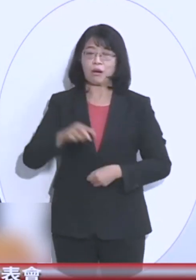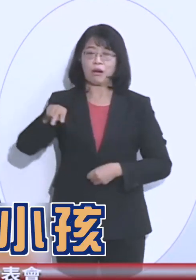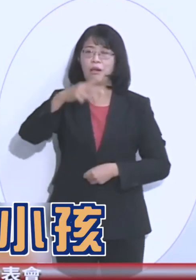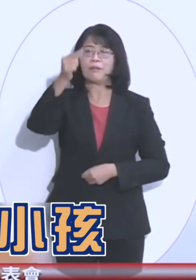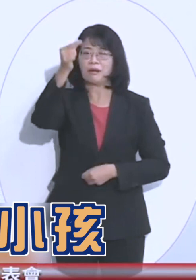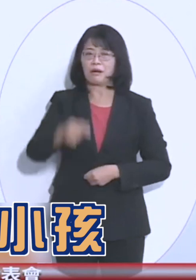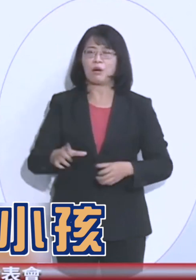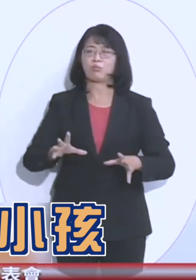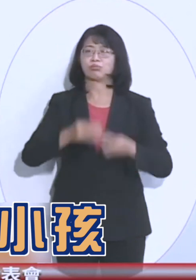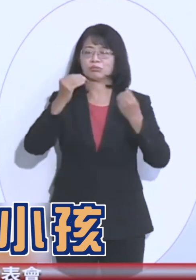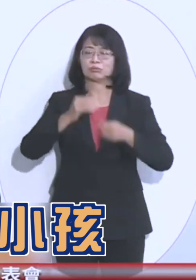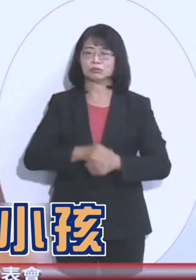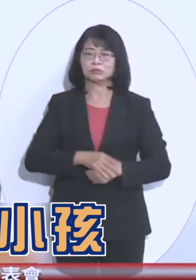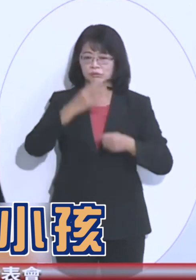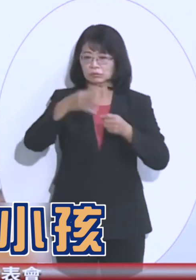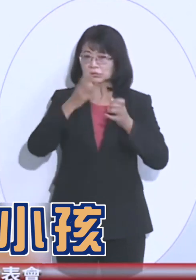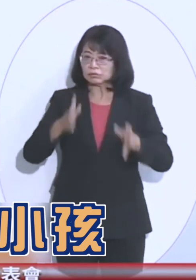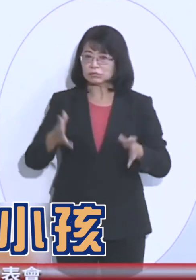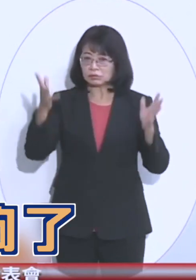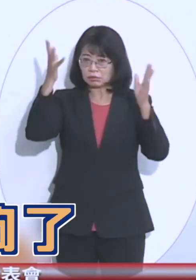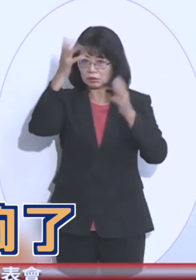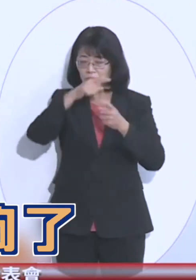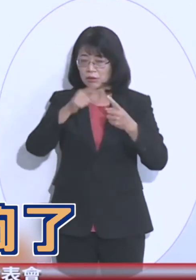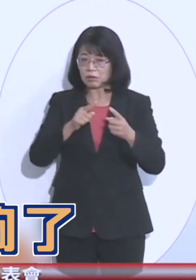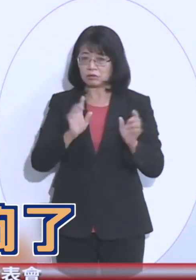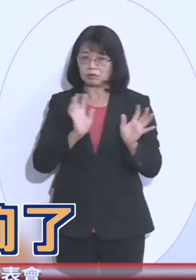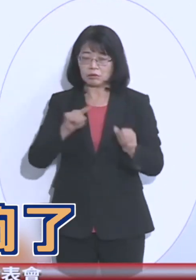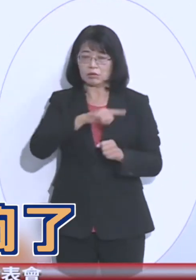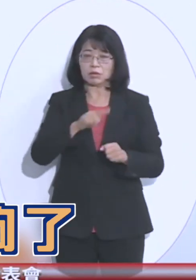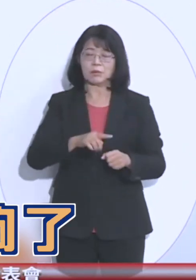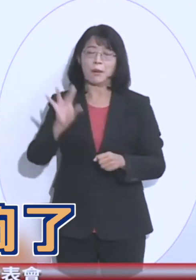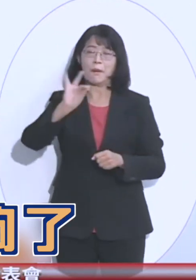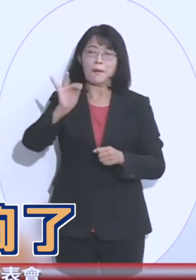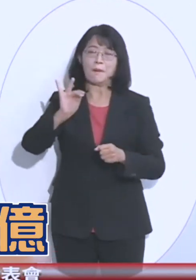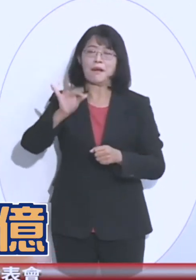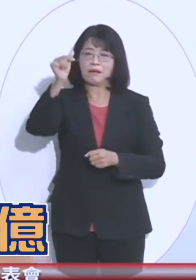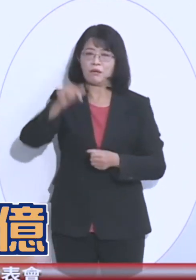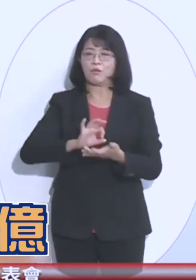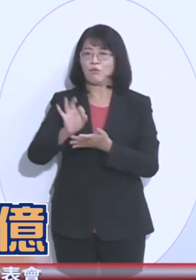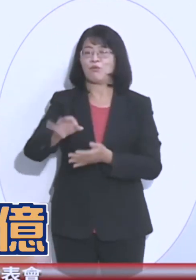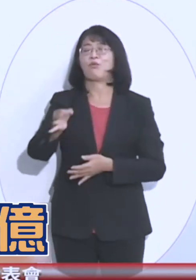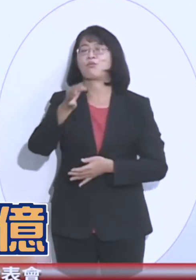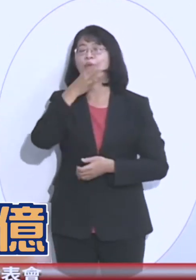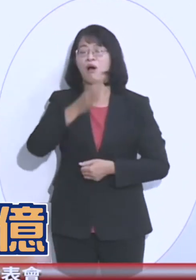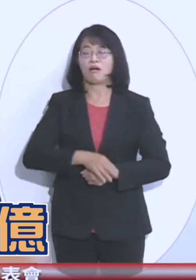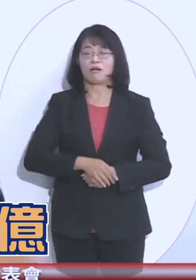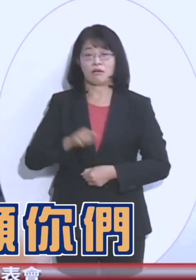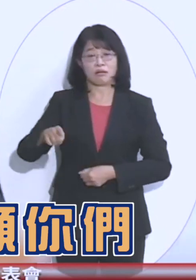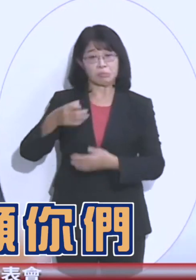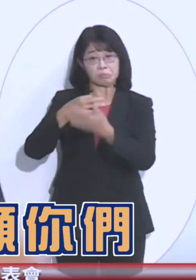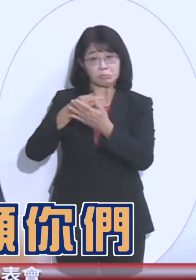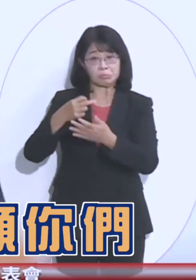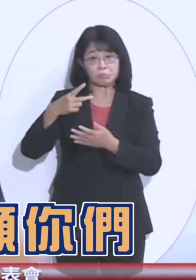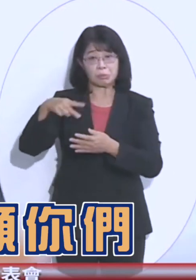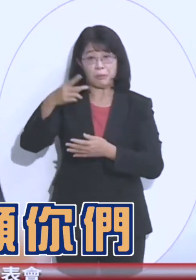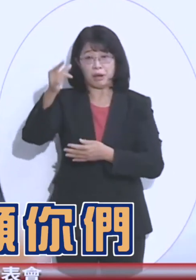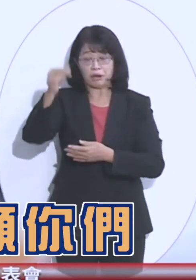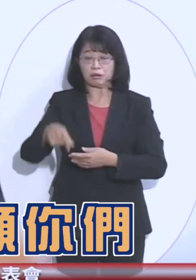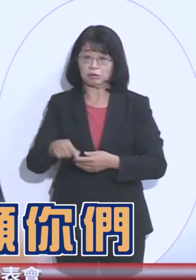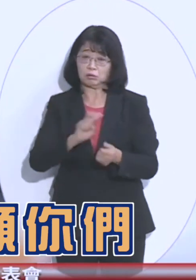200亿，4栋照顾老人家囡啊，100亿来开就有啊。啊，伊会当省200亿，安尼伊是安